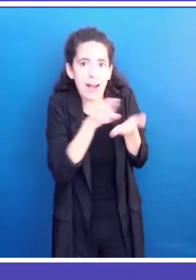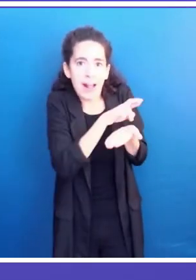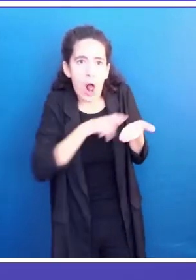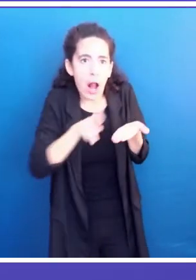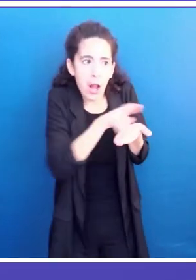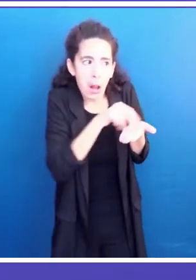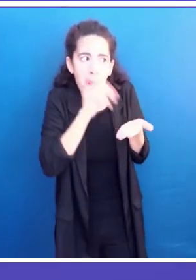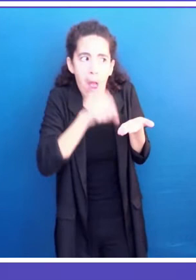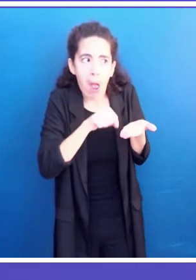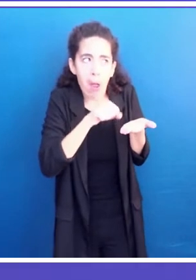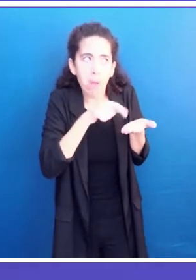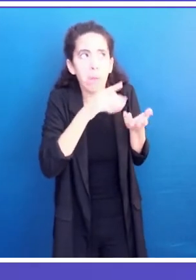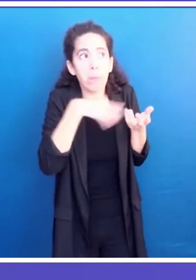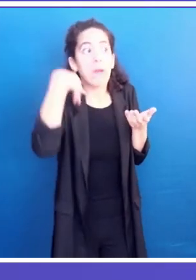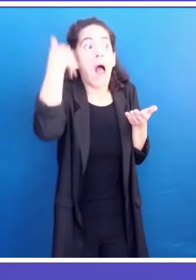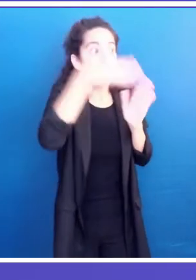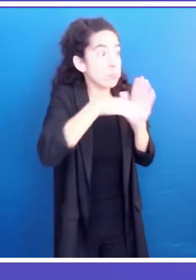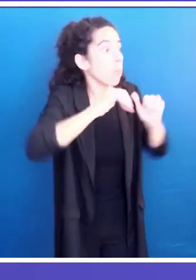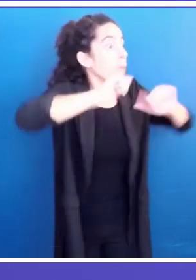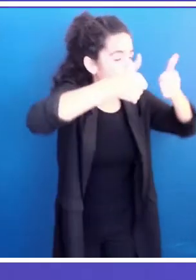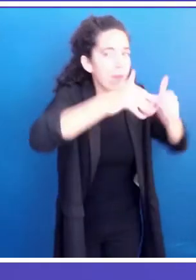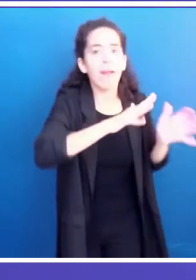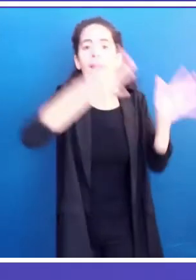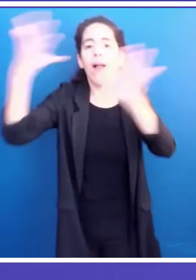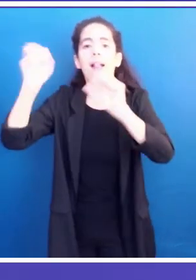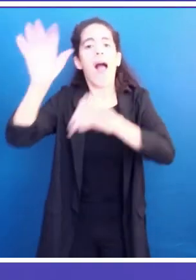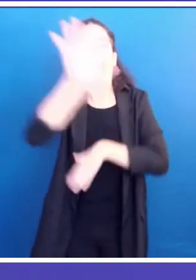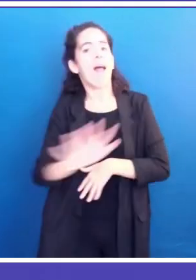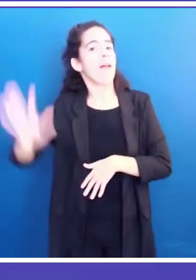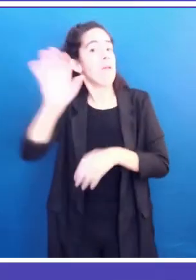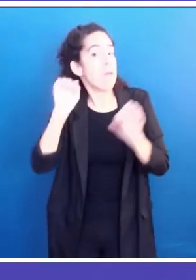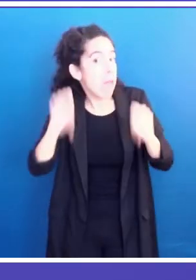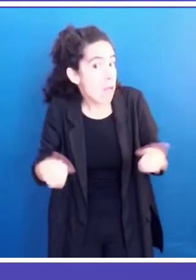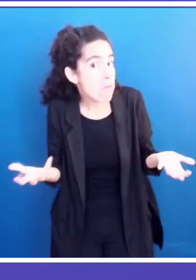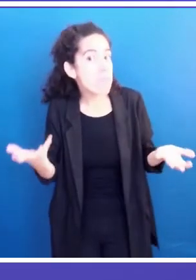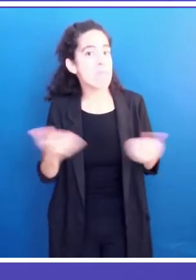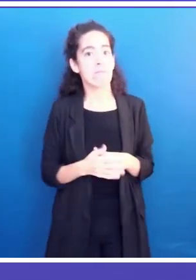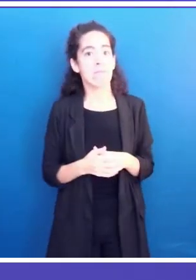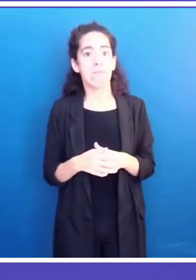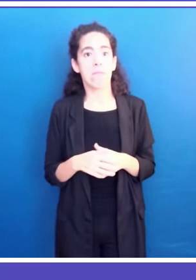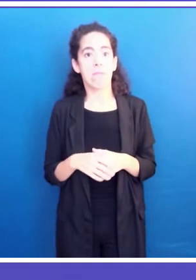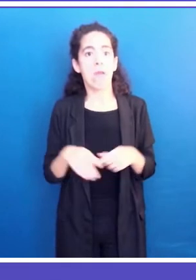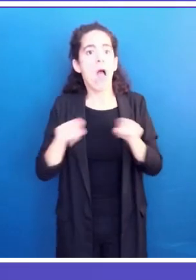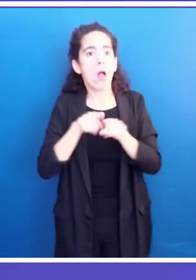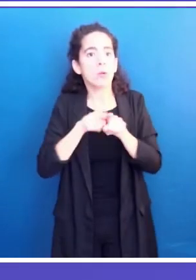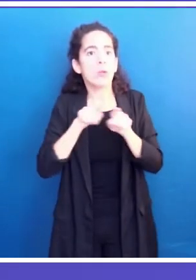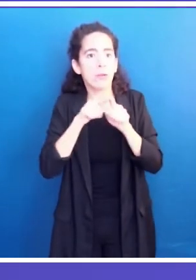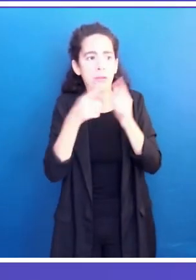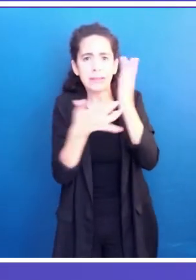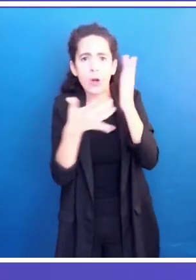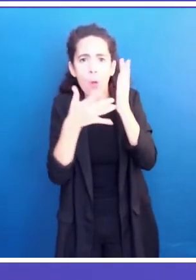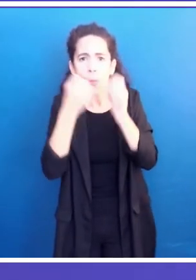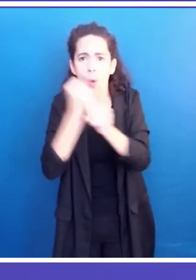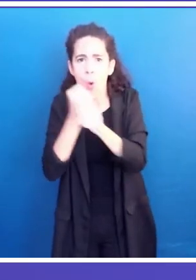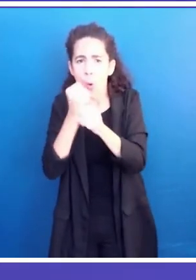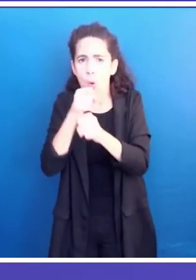التي يمكن أن تطبق في مستويات أعلى. نحن نعمل على تأمين المعلومات للنساء بشأن التكنولوجيات